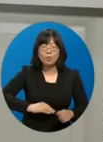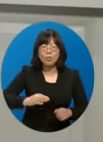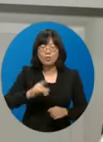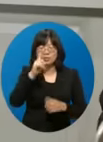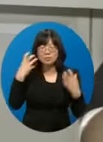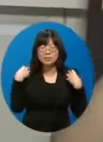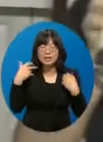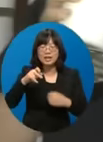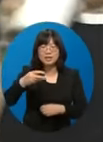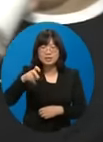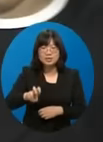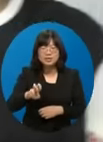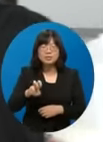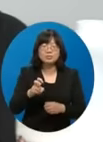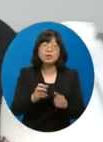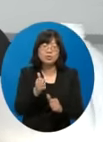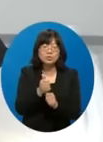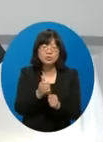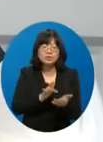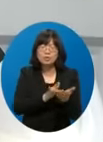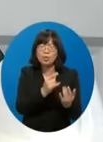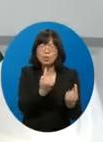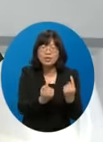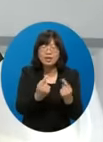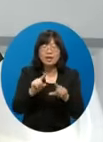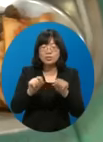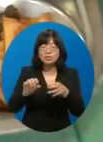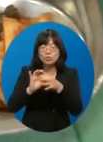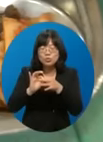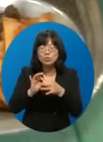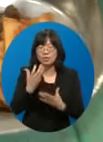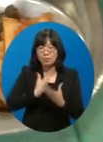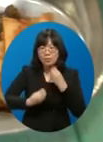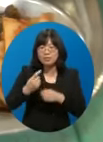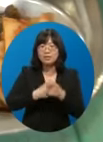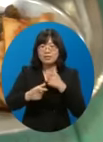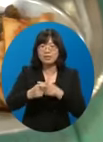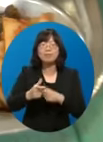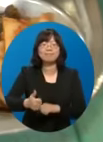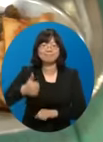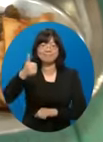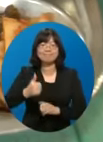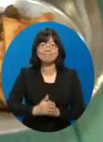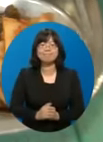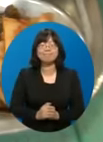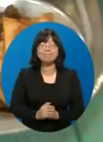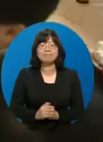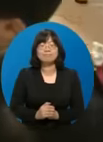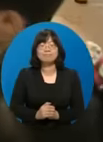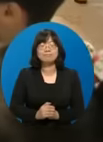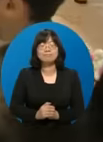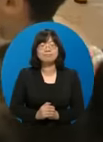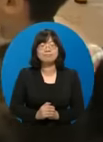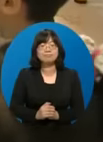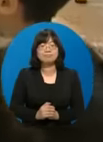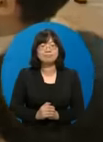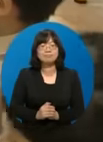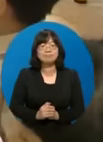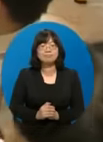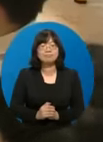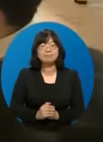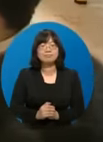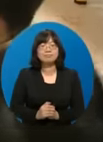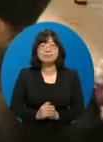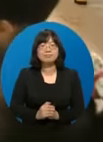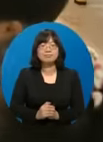보충제와 같은 영양제보다는 음식을 통해 을 섭취하는 것이 바람직하다고 했습니다 EBS 뉴스